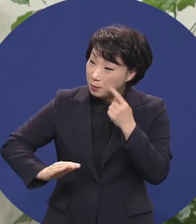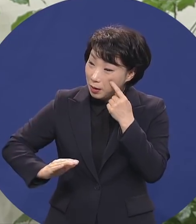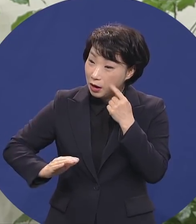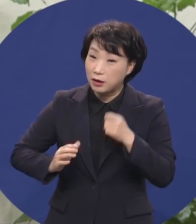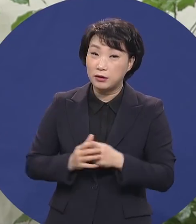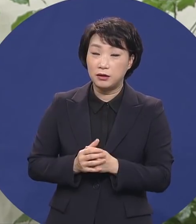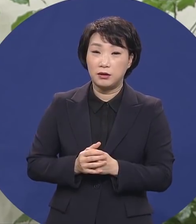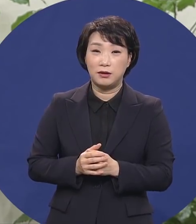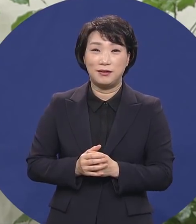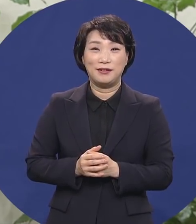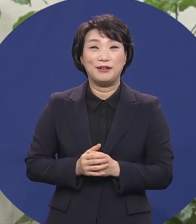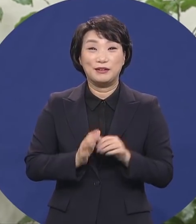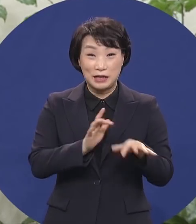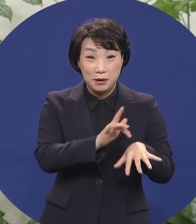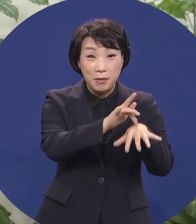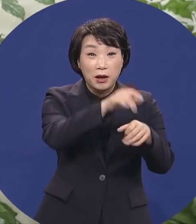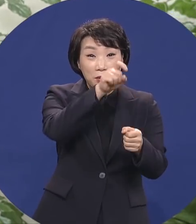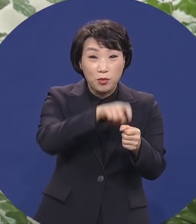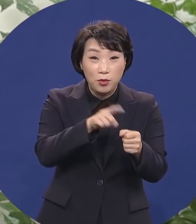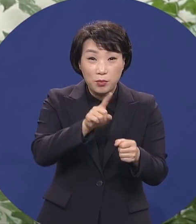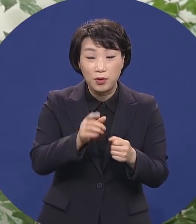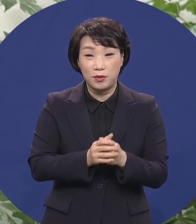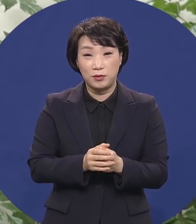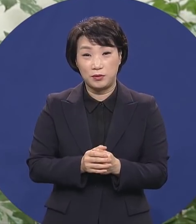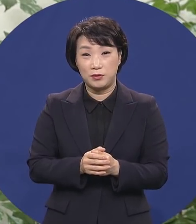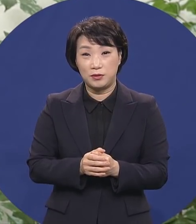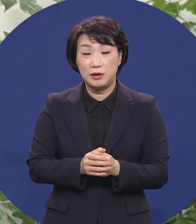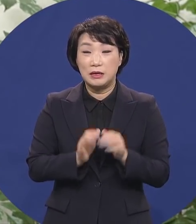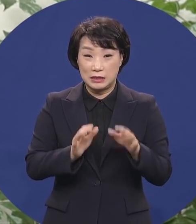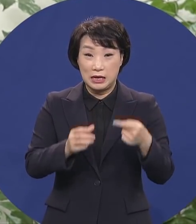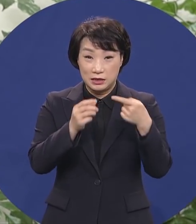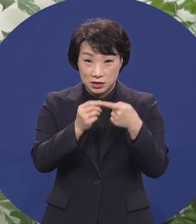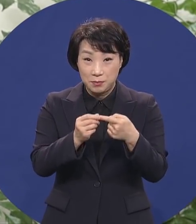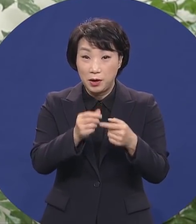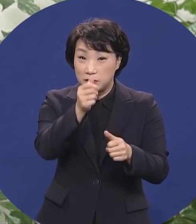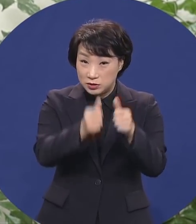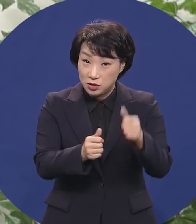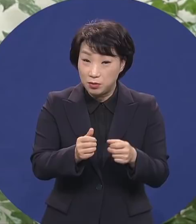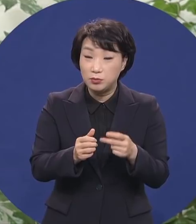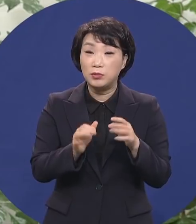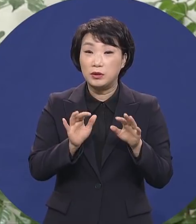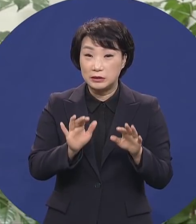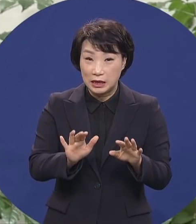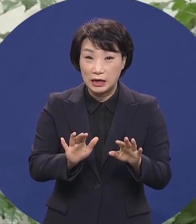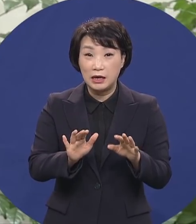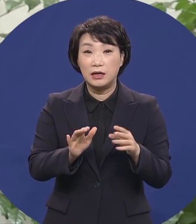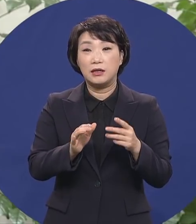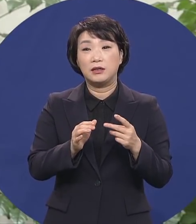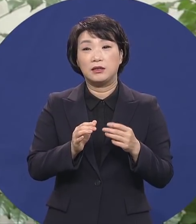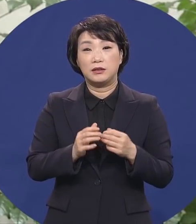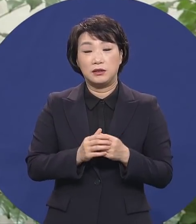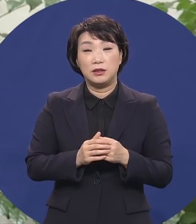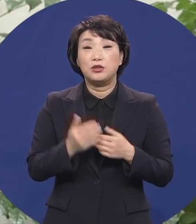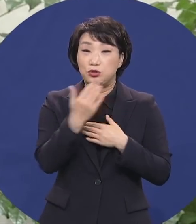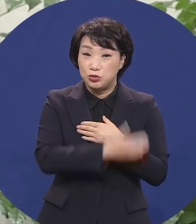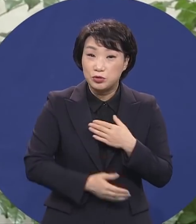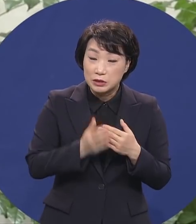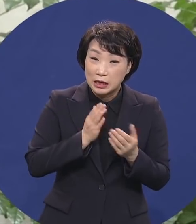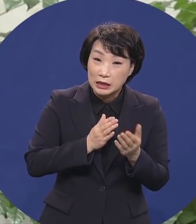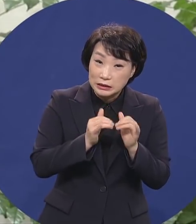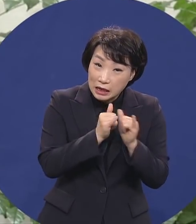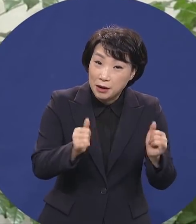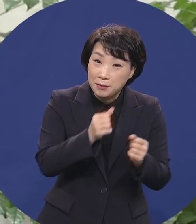할래? 마귀의 목적은 첫 번째 시험도 육의